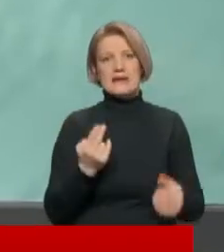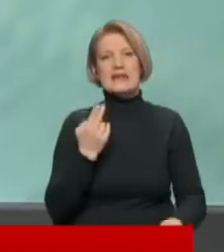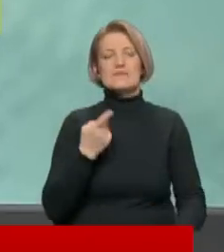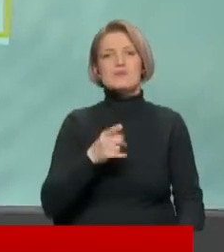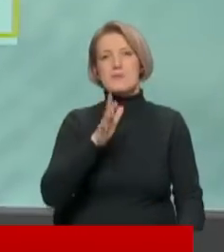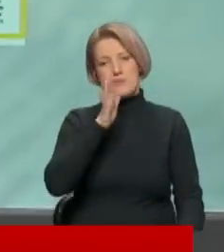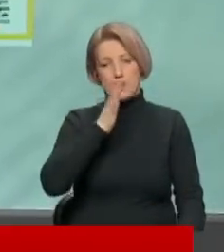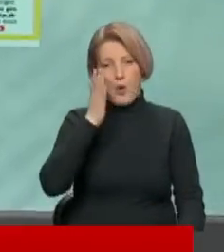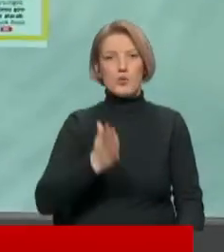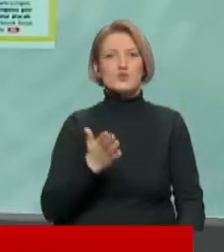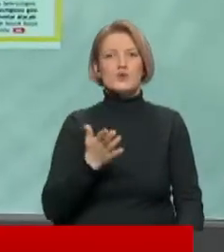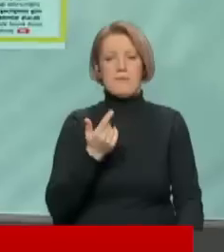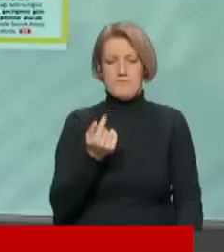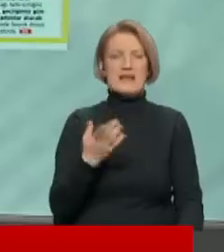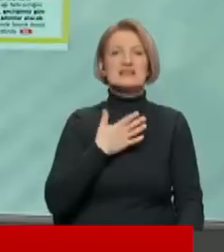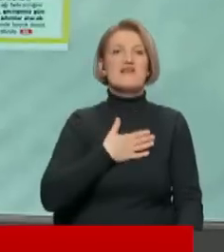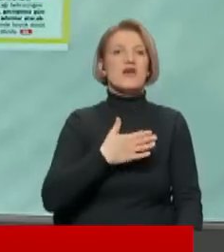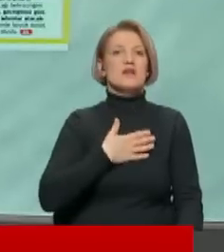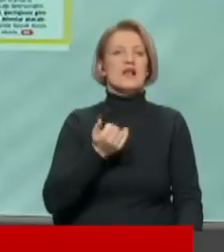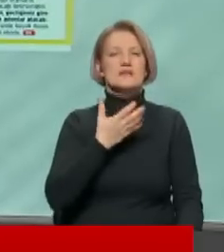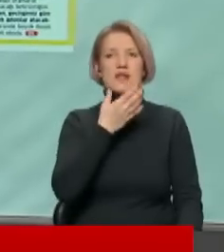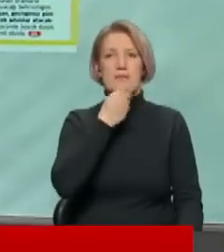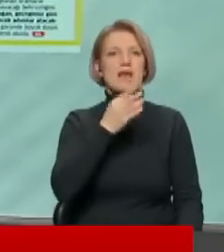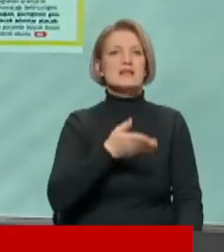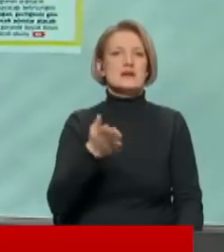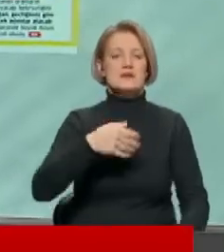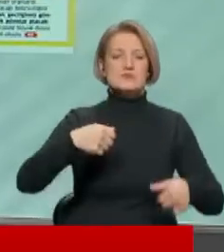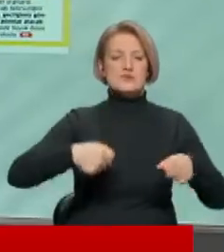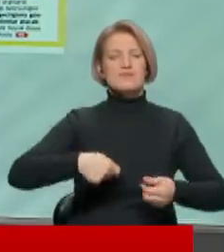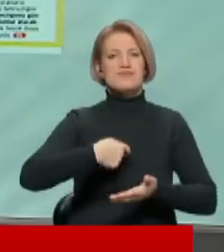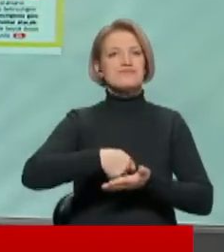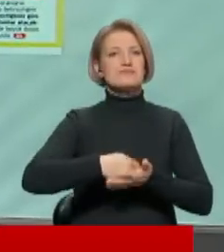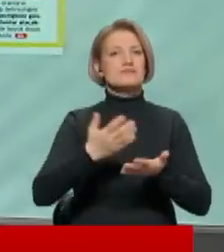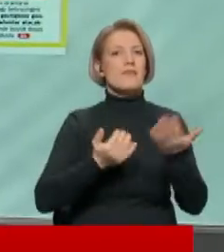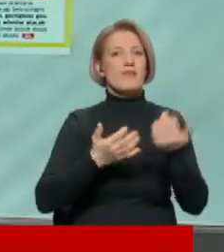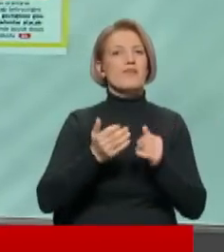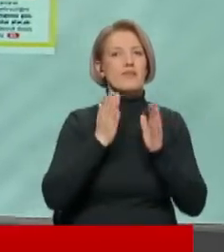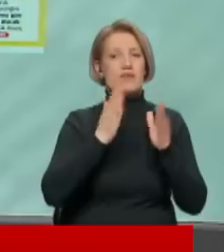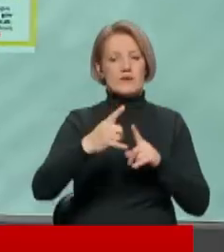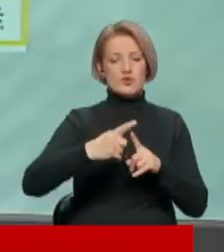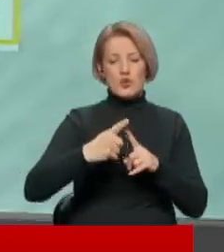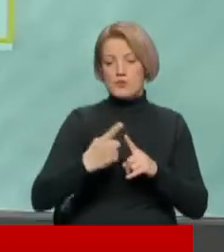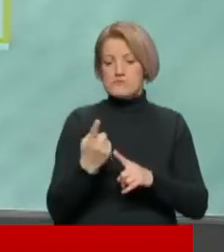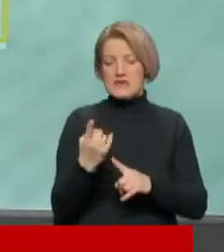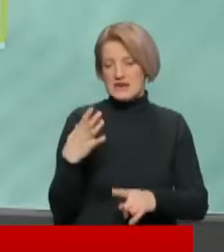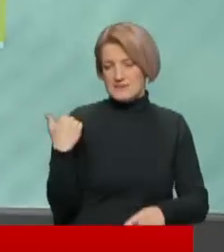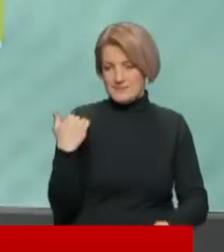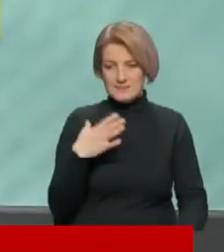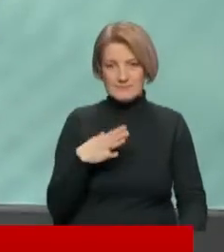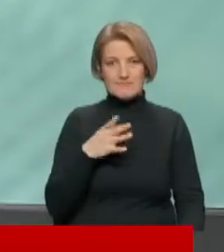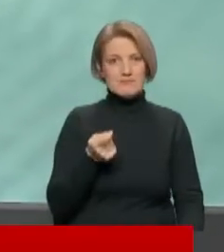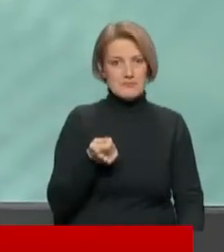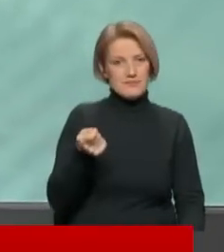7.500 lira olsun biraz Nefes alsın emekli Çarşıya Pazara gittiğinde torunu Bir şey istediğinde